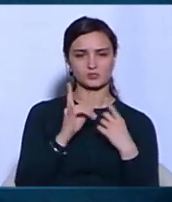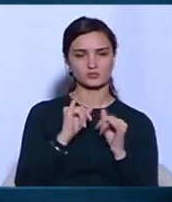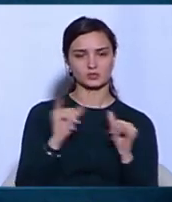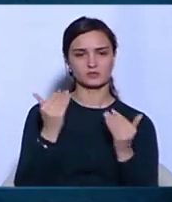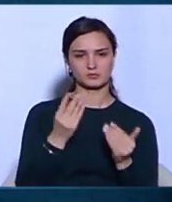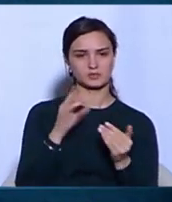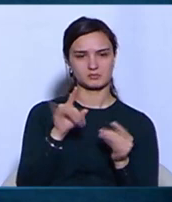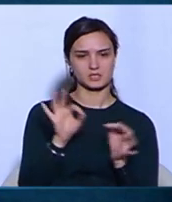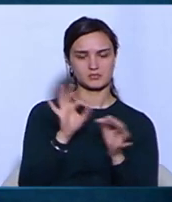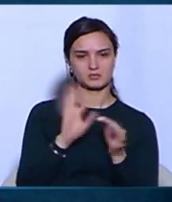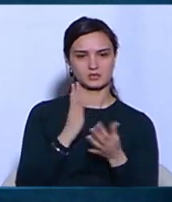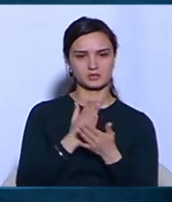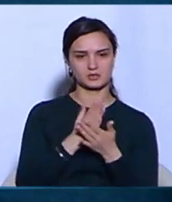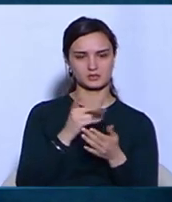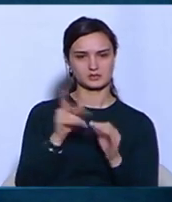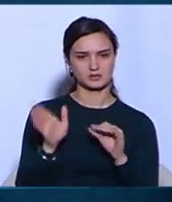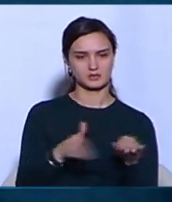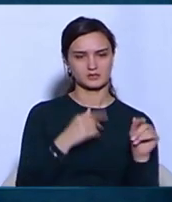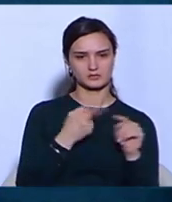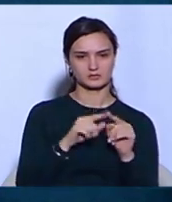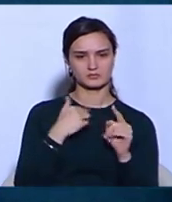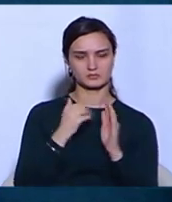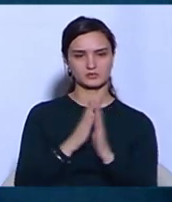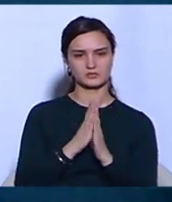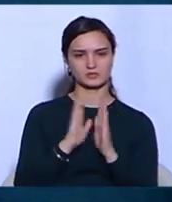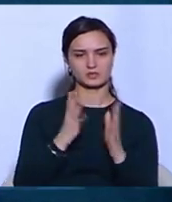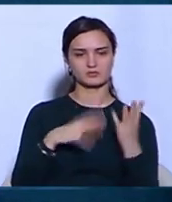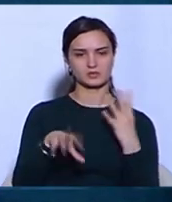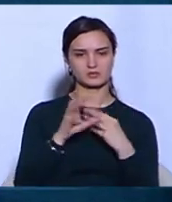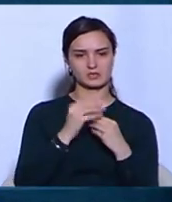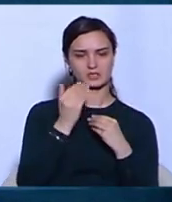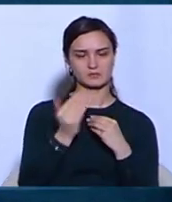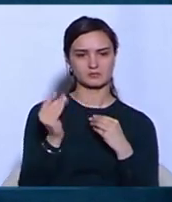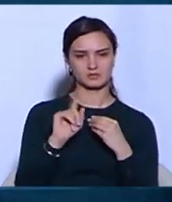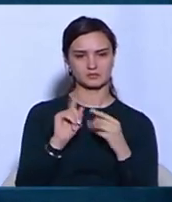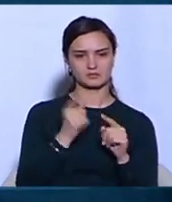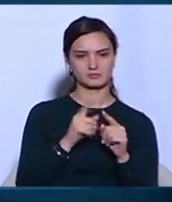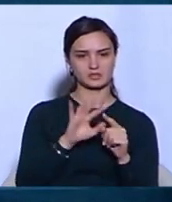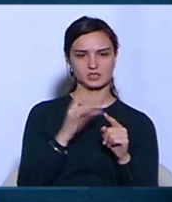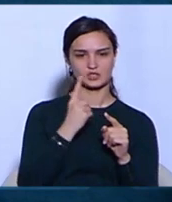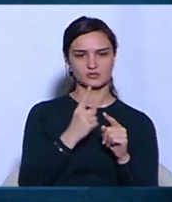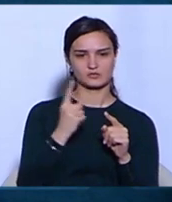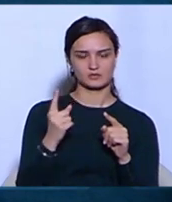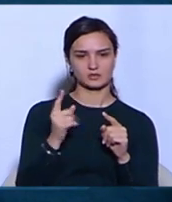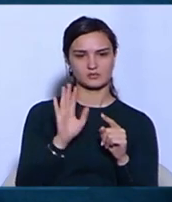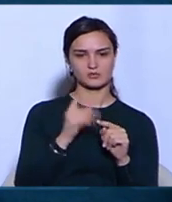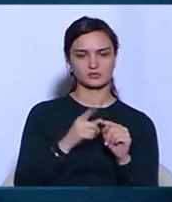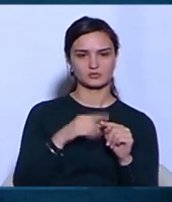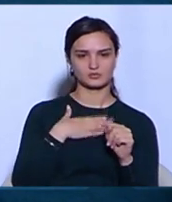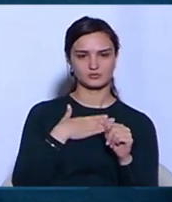განვითარებას მაგრამ ეს არაფერი არ არის გაივლის ჩემი თხოვნა იქნება ყველას მიმართ რომ არც ერთ ჩვენგანს მხოლოდ